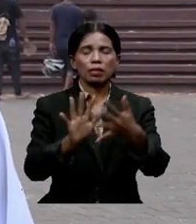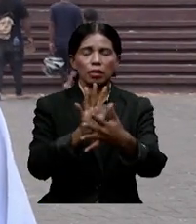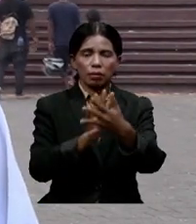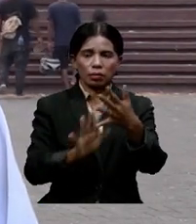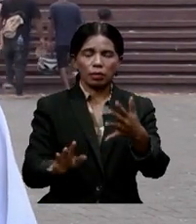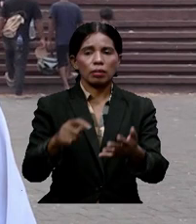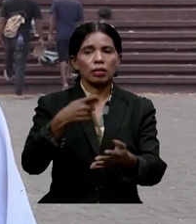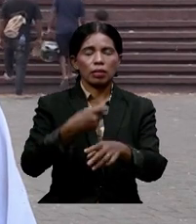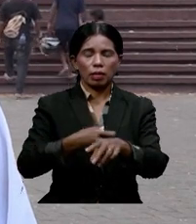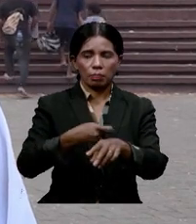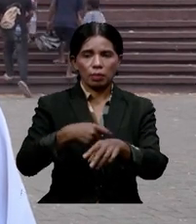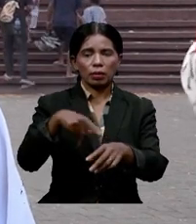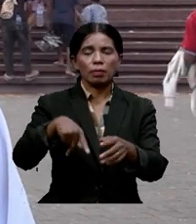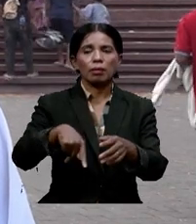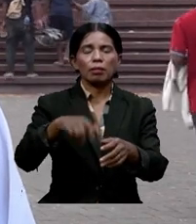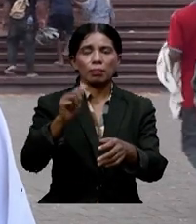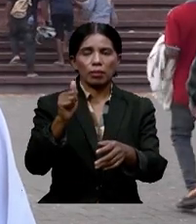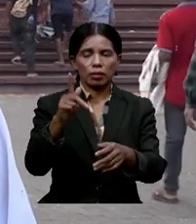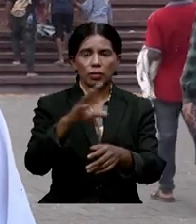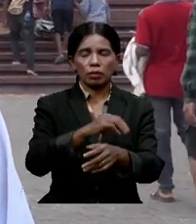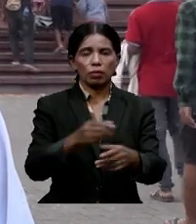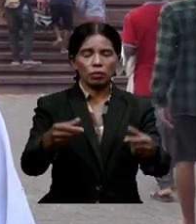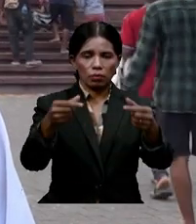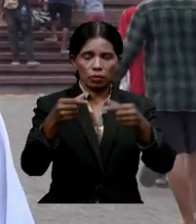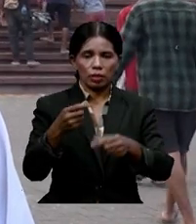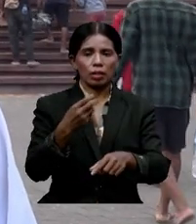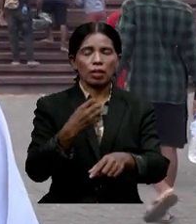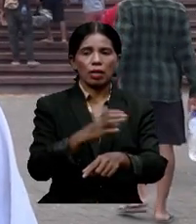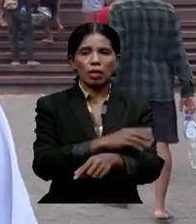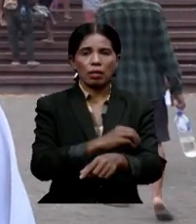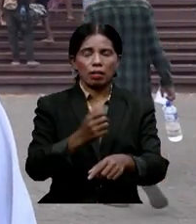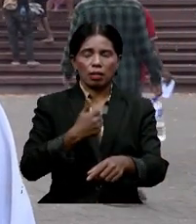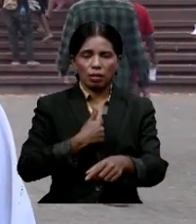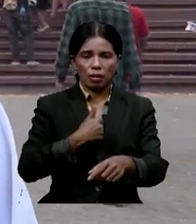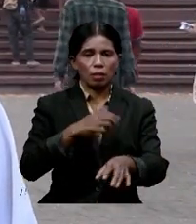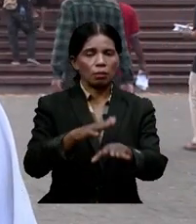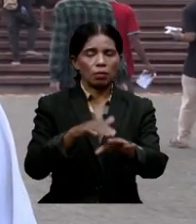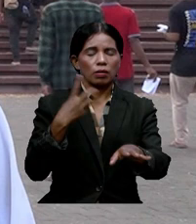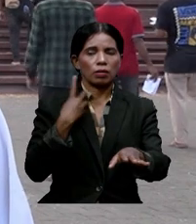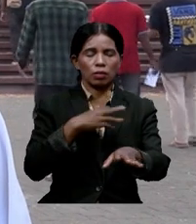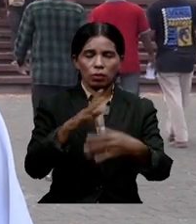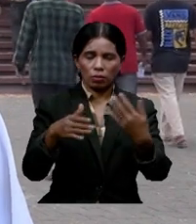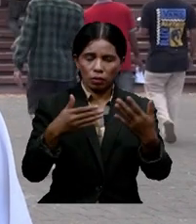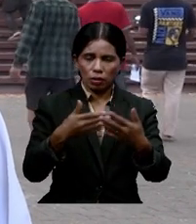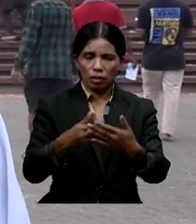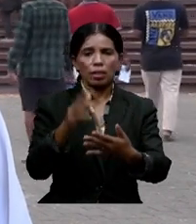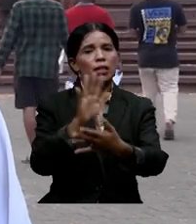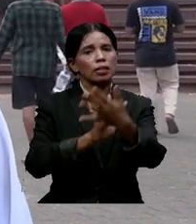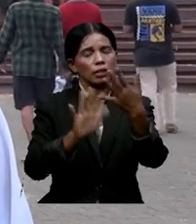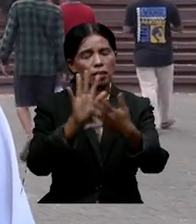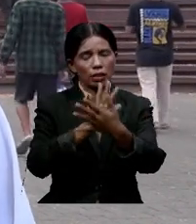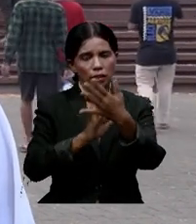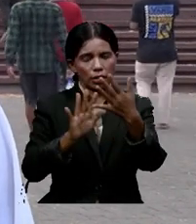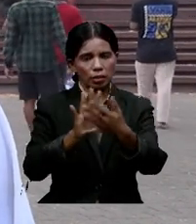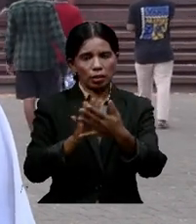pasquania anesan Kristu mai be ma hot ni foni am be ma hot nemos convida ita hot ne be celebra pasqua ati ita